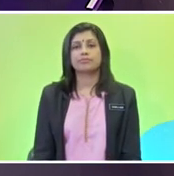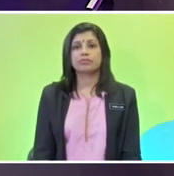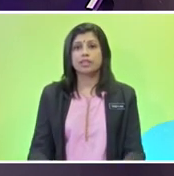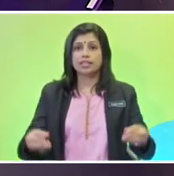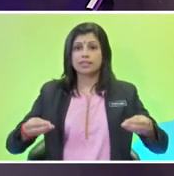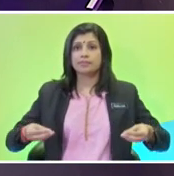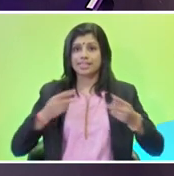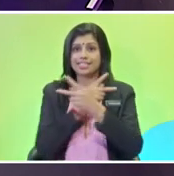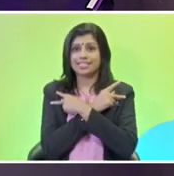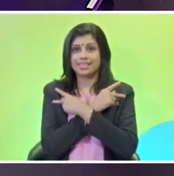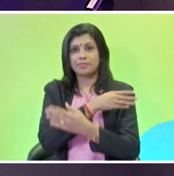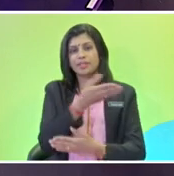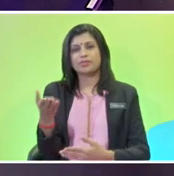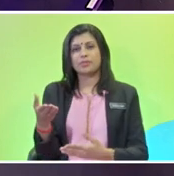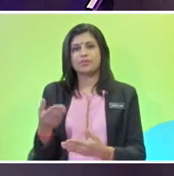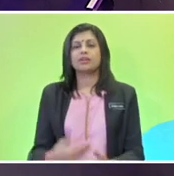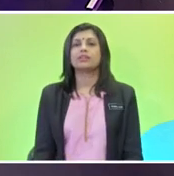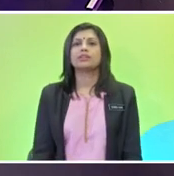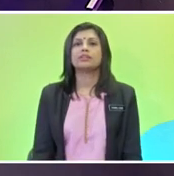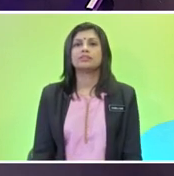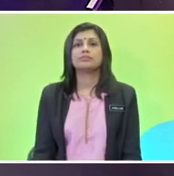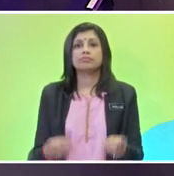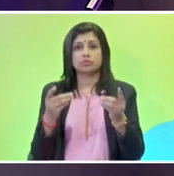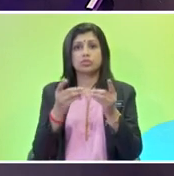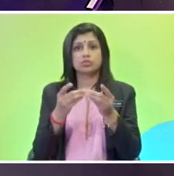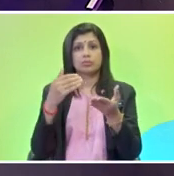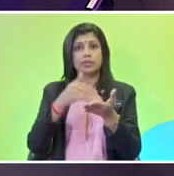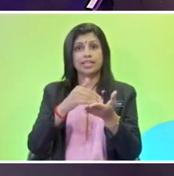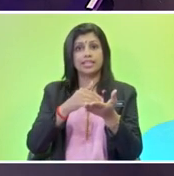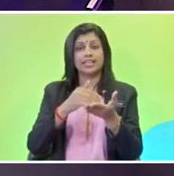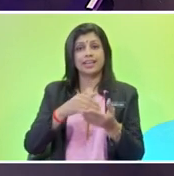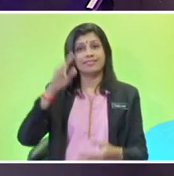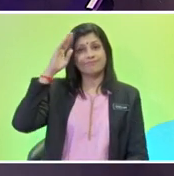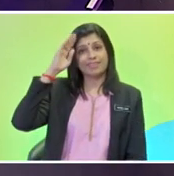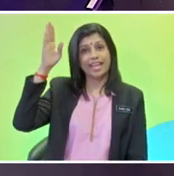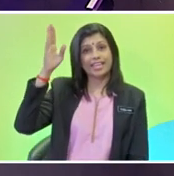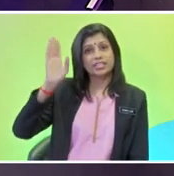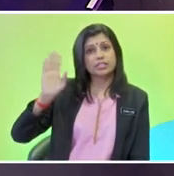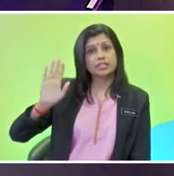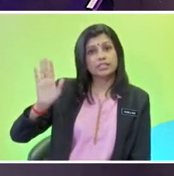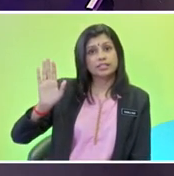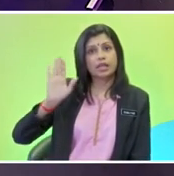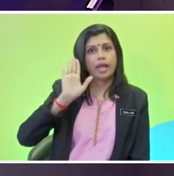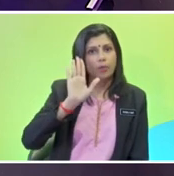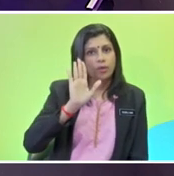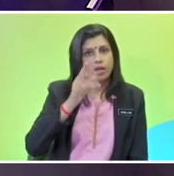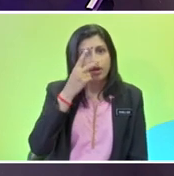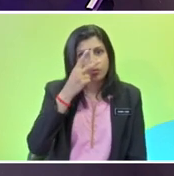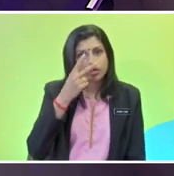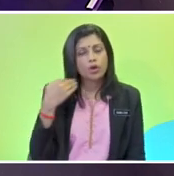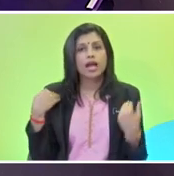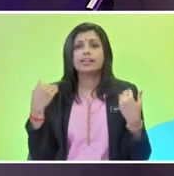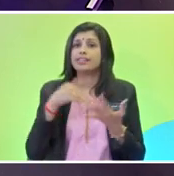menonton. Sehingga kita berjumpa lagi. Tapi kan Cikgu Haziq, ada sedikit soalan ni cikgu nak saya buat. Ya.